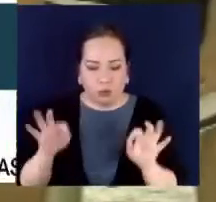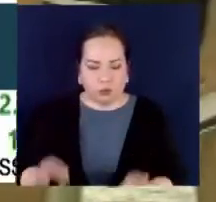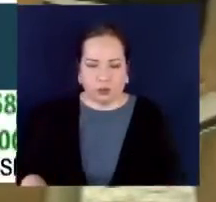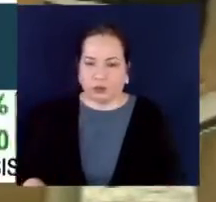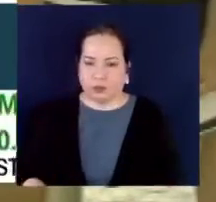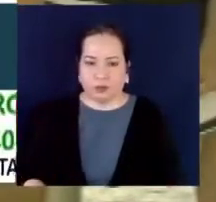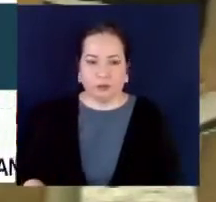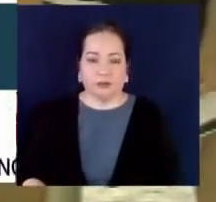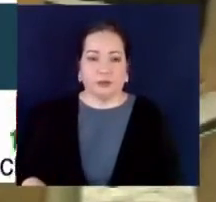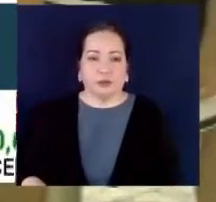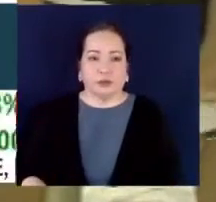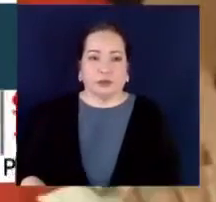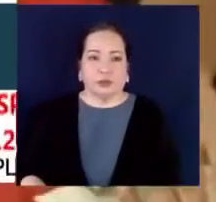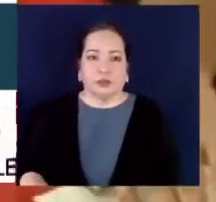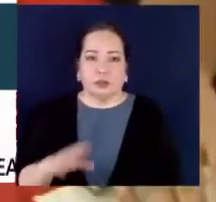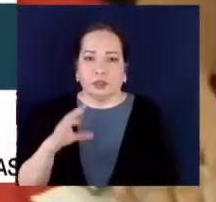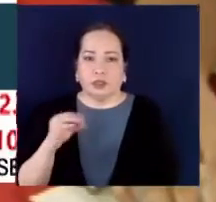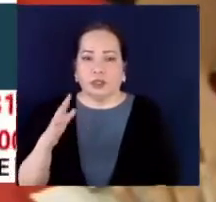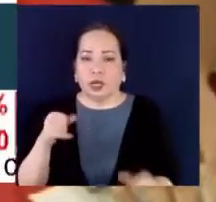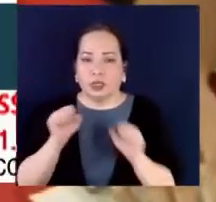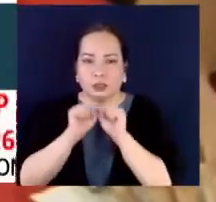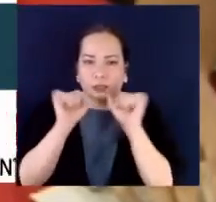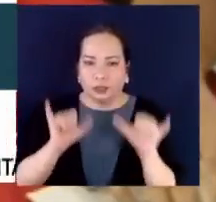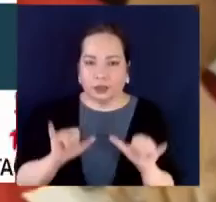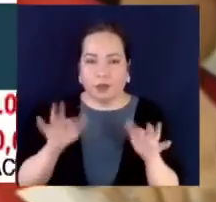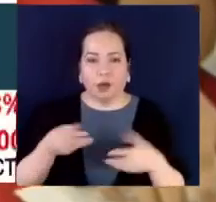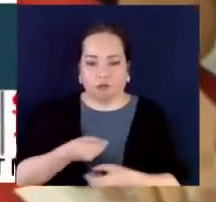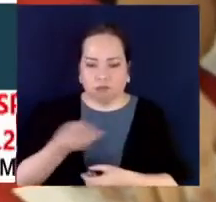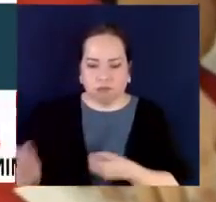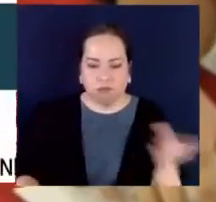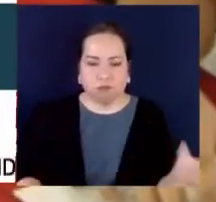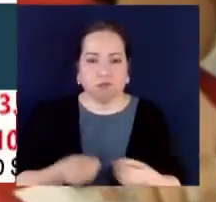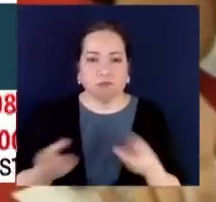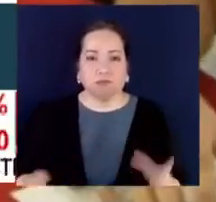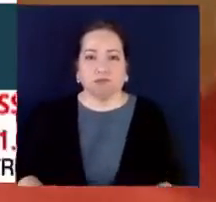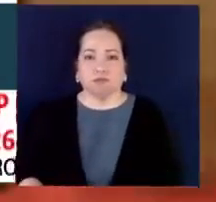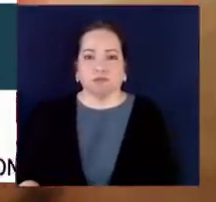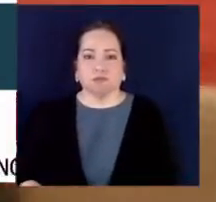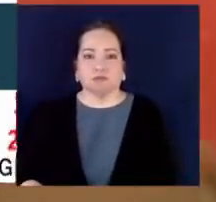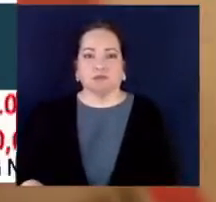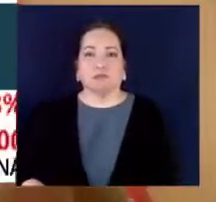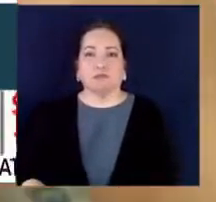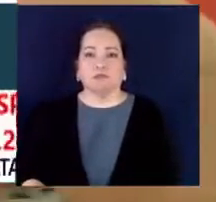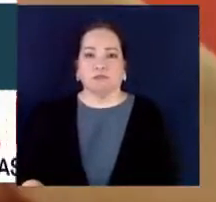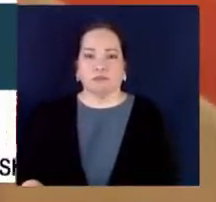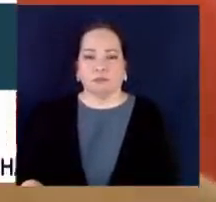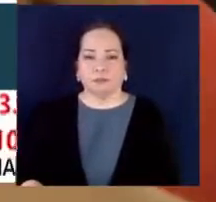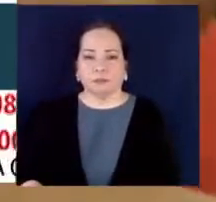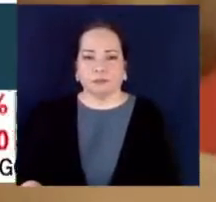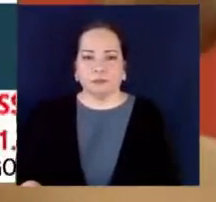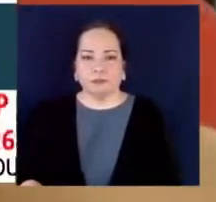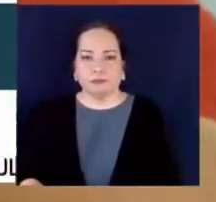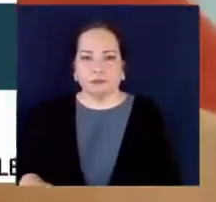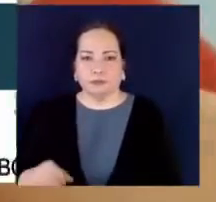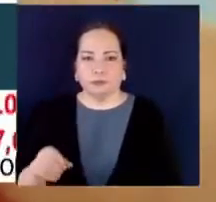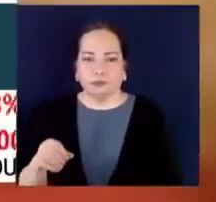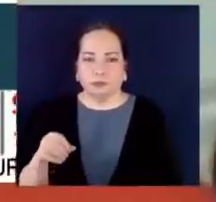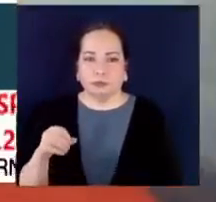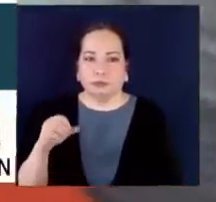Samantalang kung cash naman ay pupunta lang nila yung mga bahay-bahay at papalistahin nila